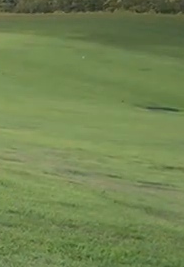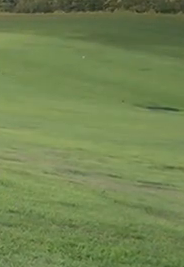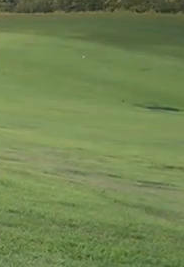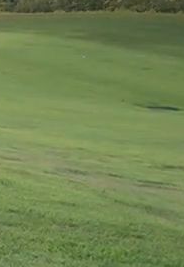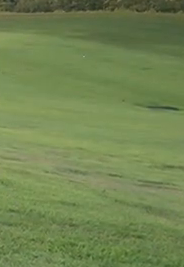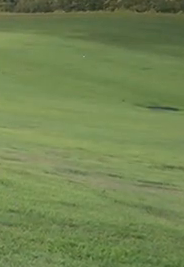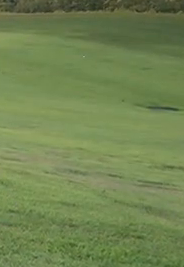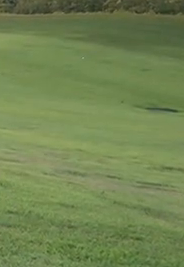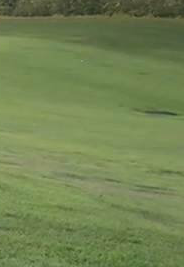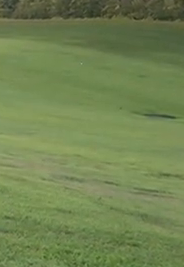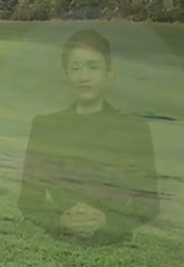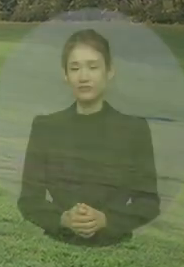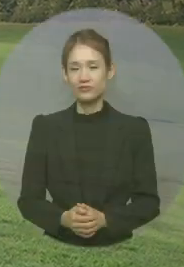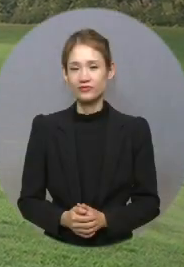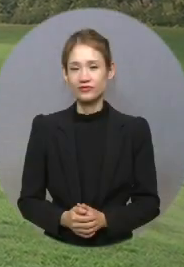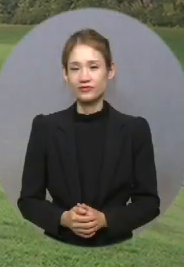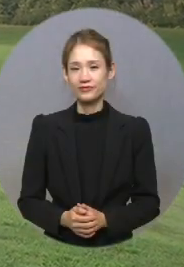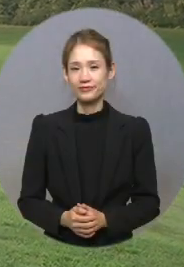페이드.